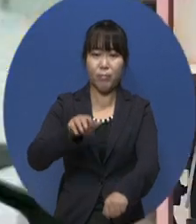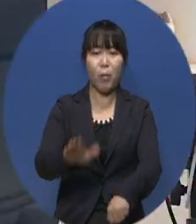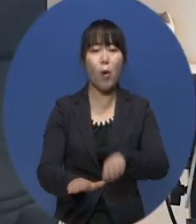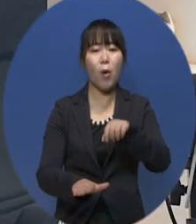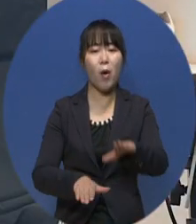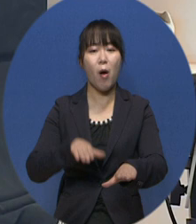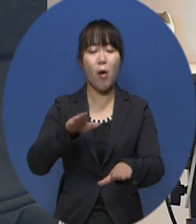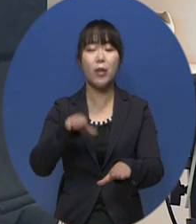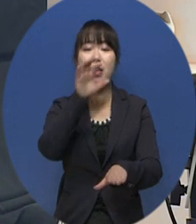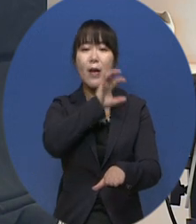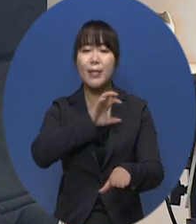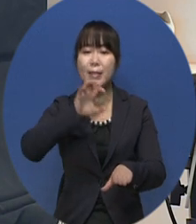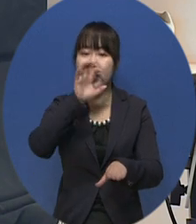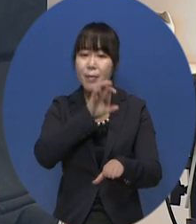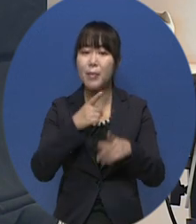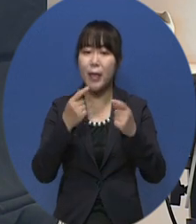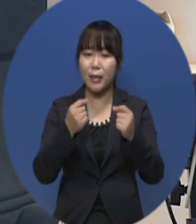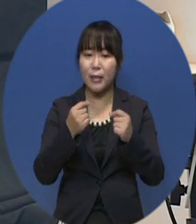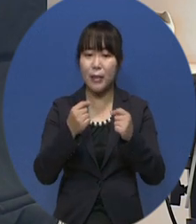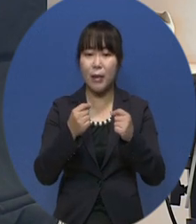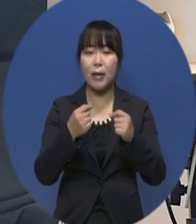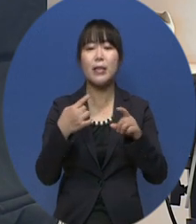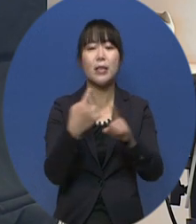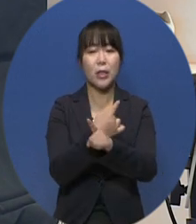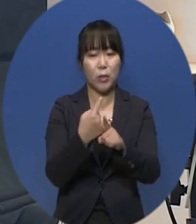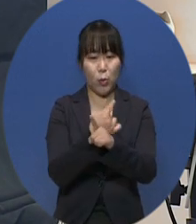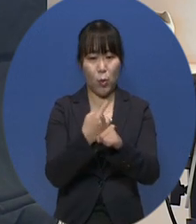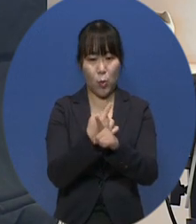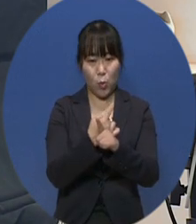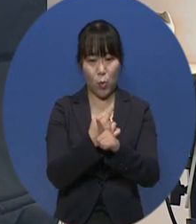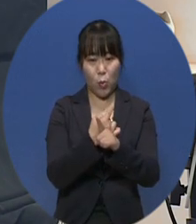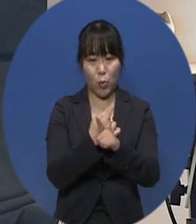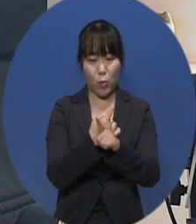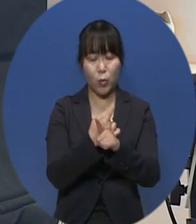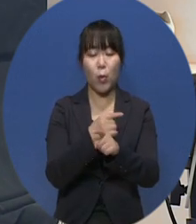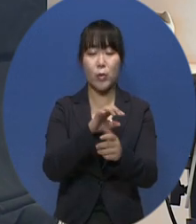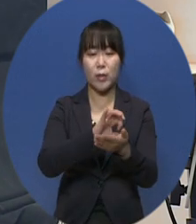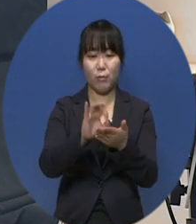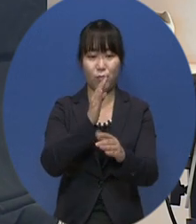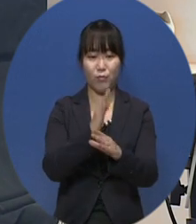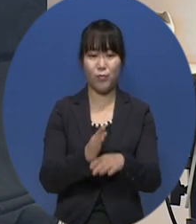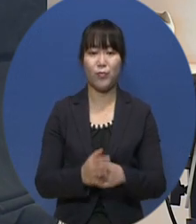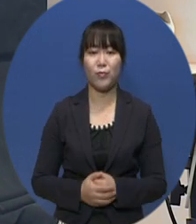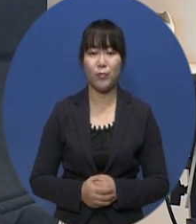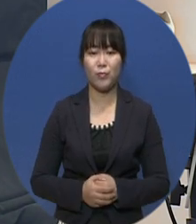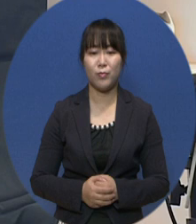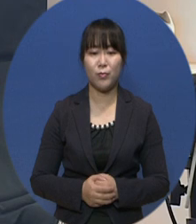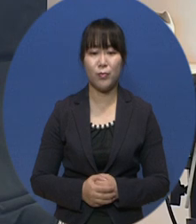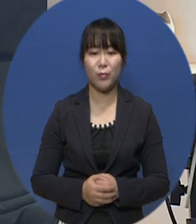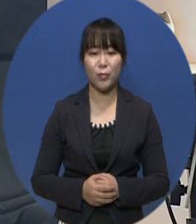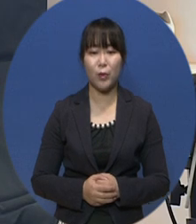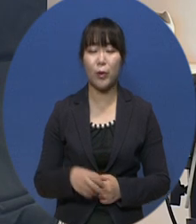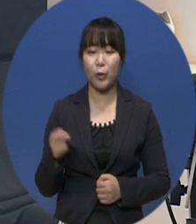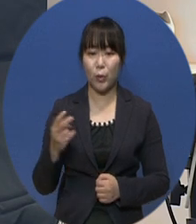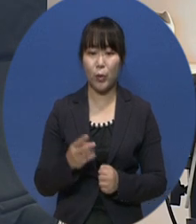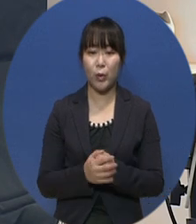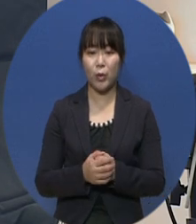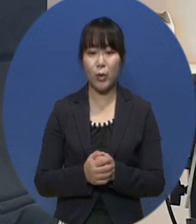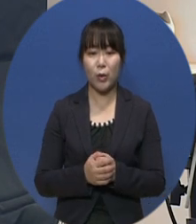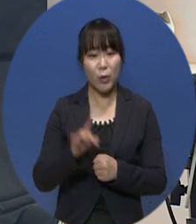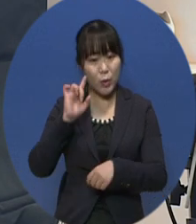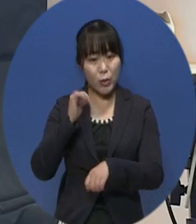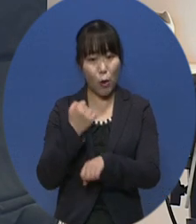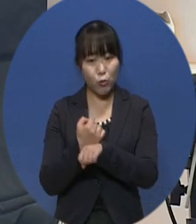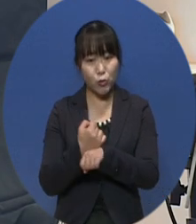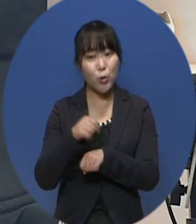이제 그렇게 하는 그 치료에 재활 로봇에서 활용을 병원에서는 하고 있습니다. 네. 네. 그리고 이제 연구소 쪽